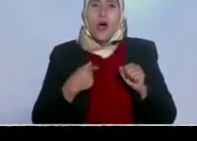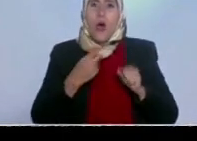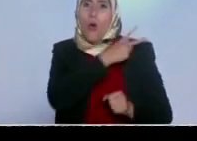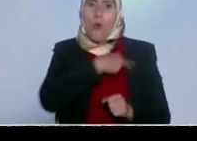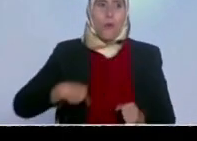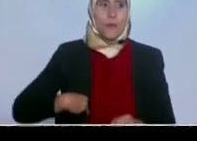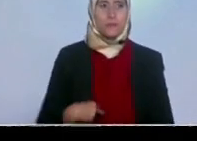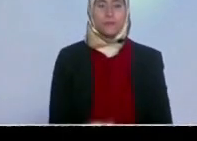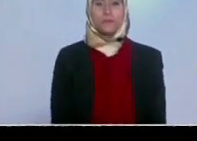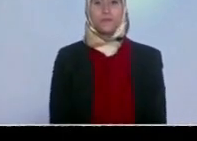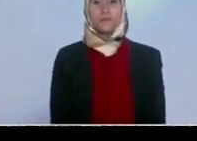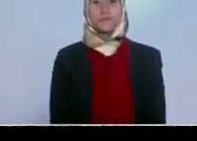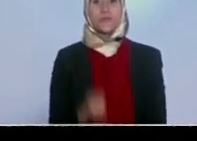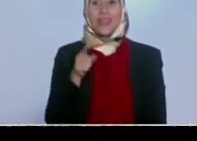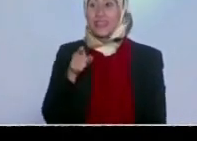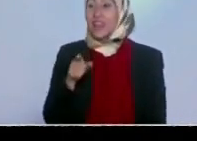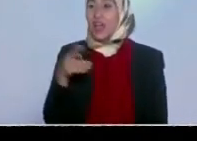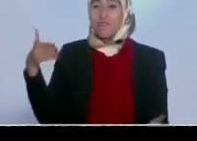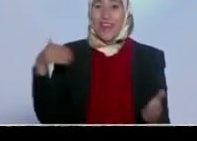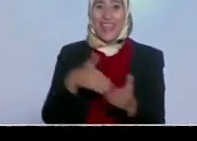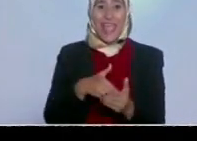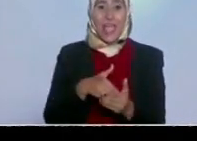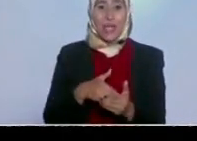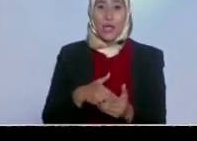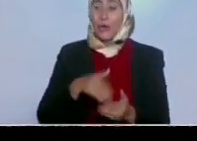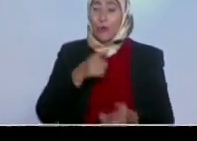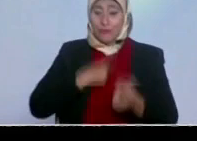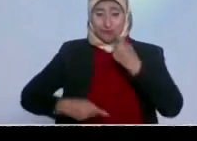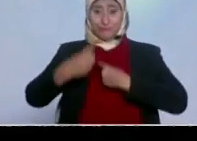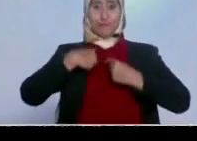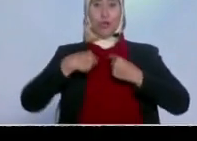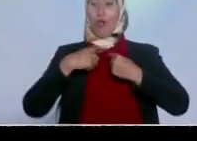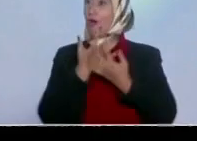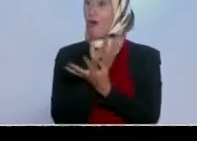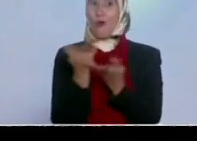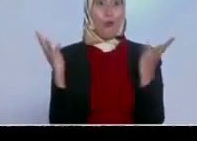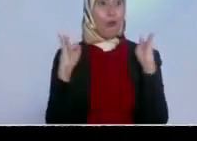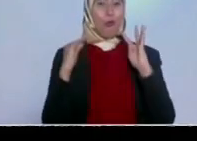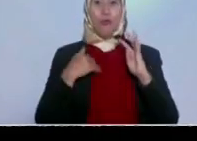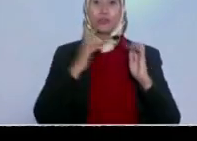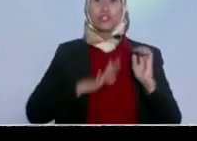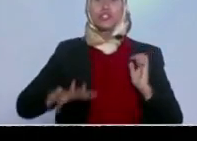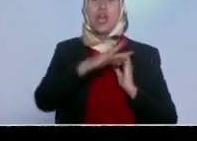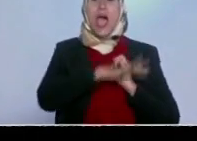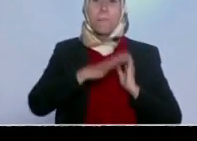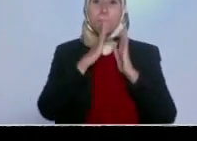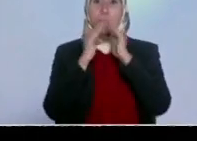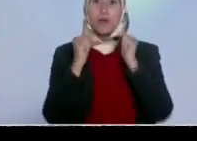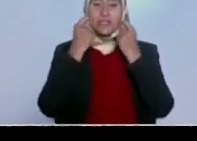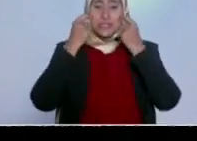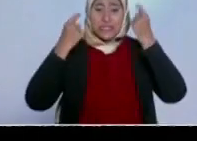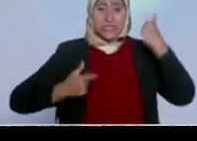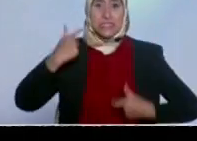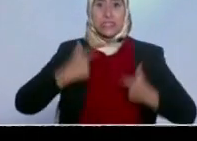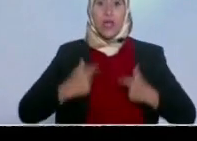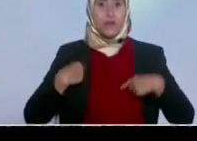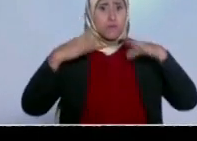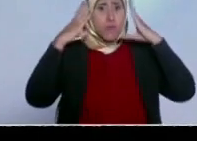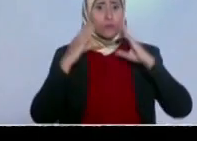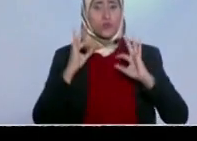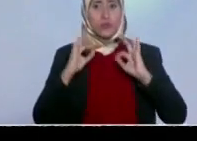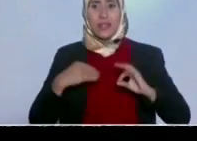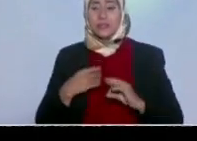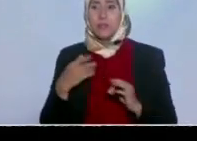بيعود بالإيجاب على المواطنين وتسهيل إجراءاتهم في التحكم الإلكتروني والحكومة الإلكترونية اللي الناس عليها إن شاء